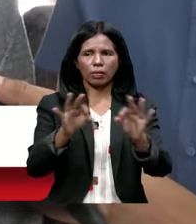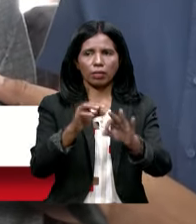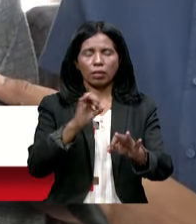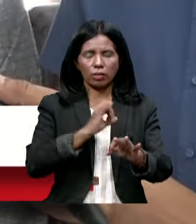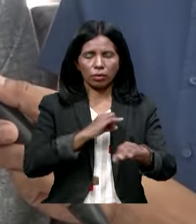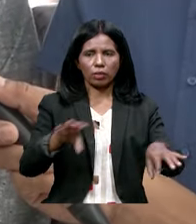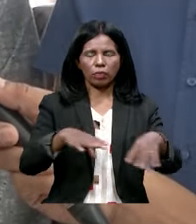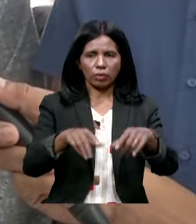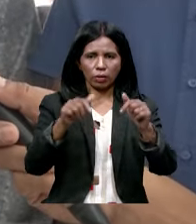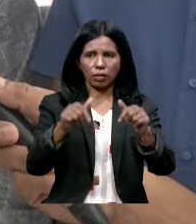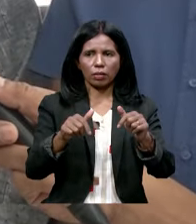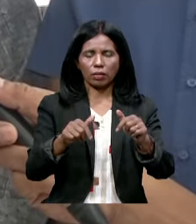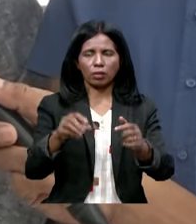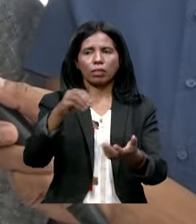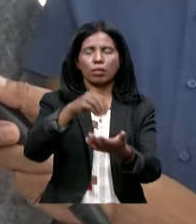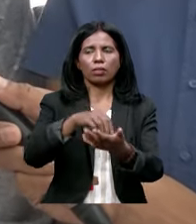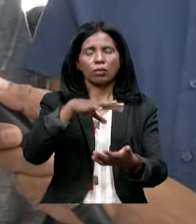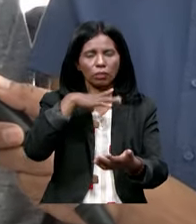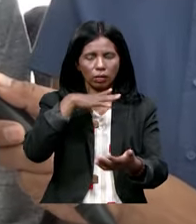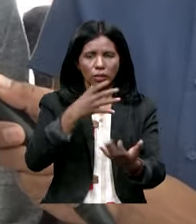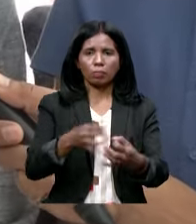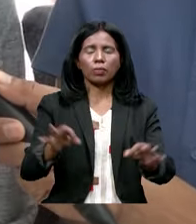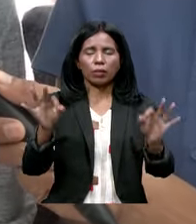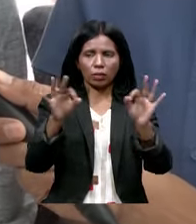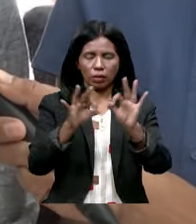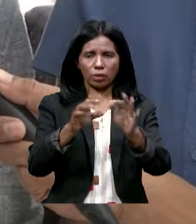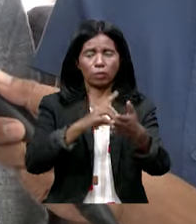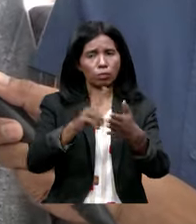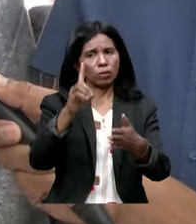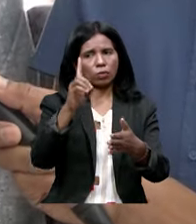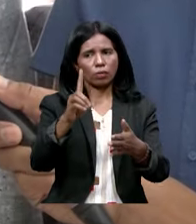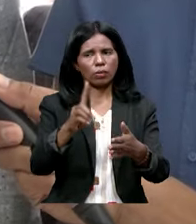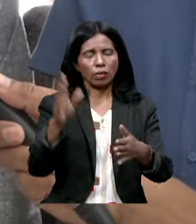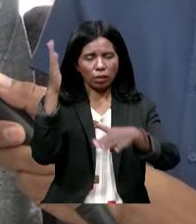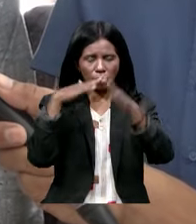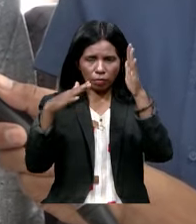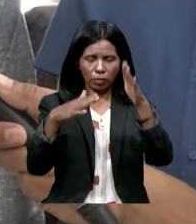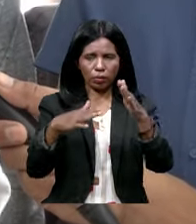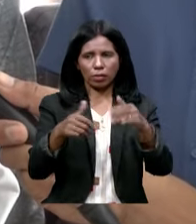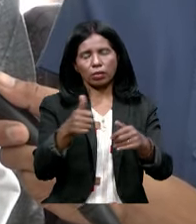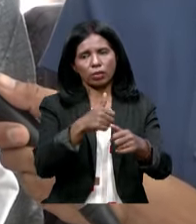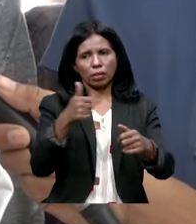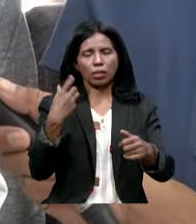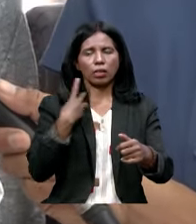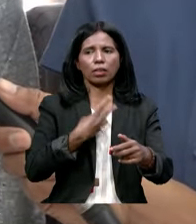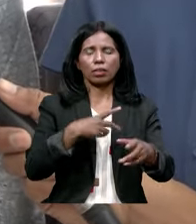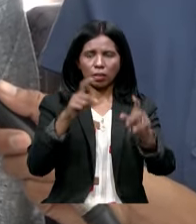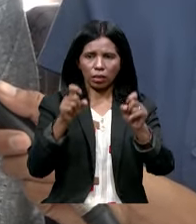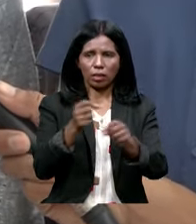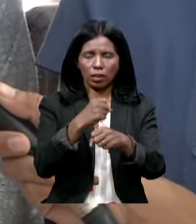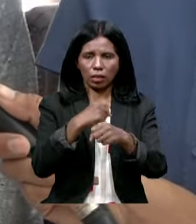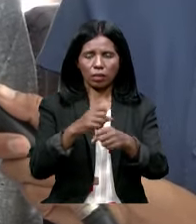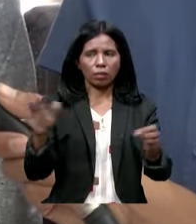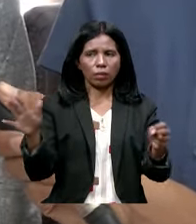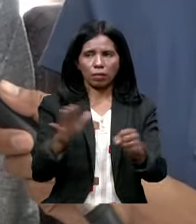ini koloka lisu yang se prioritari numero ungkeras ne iya problema balu maka tengki halo atau kompleta